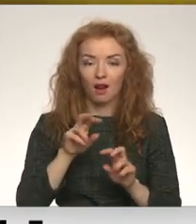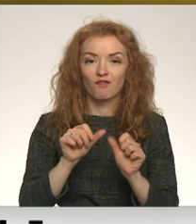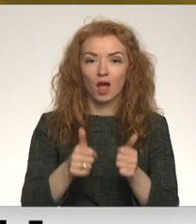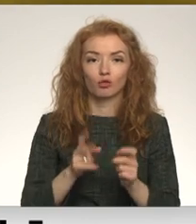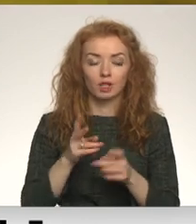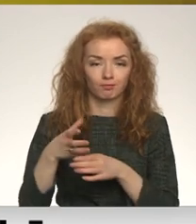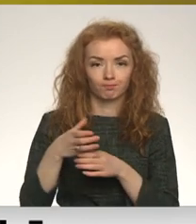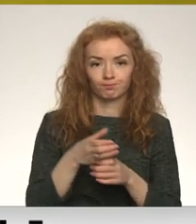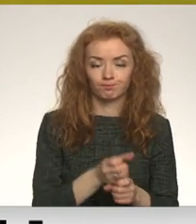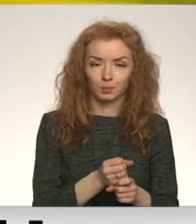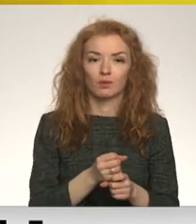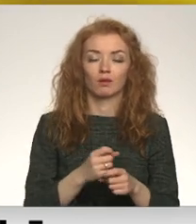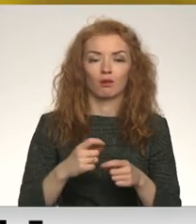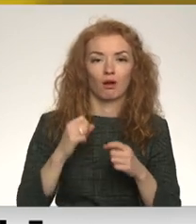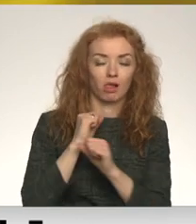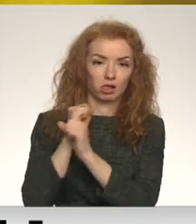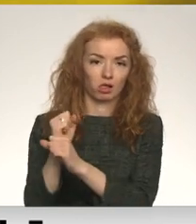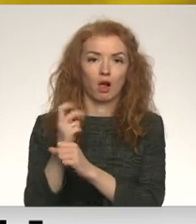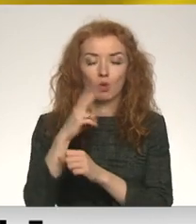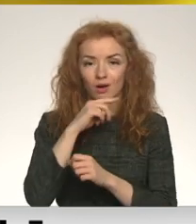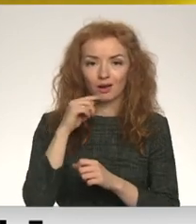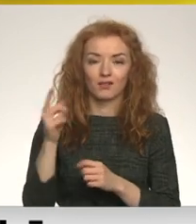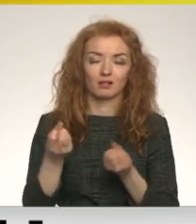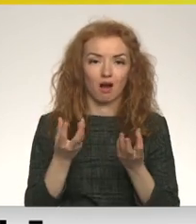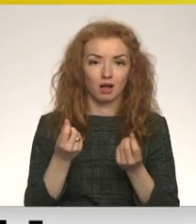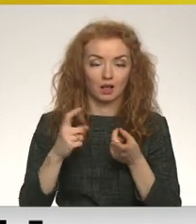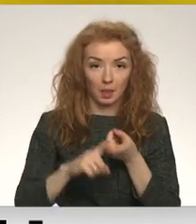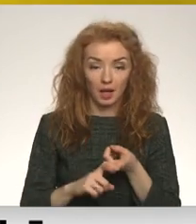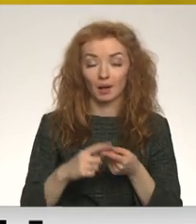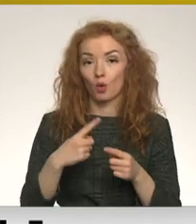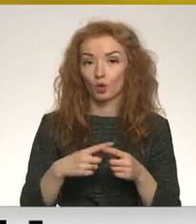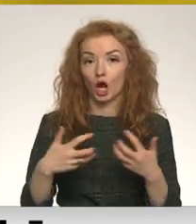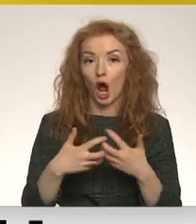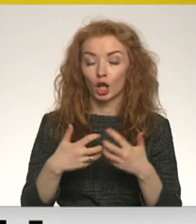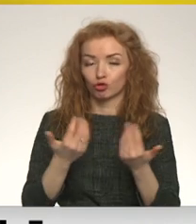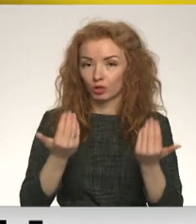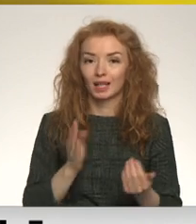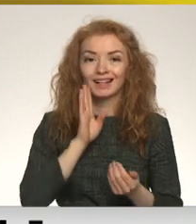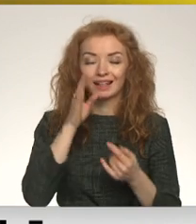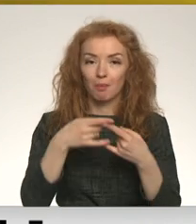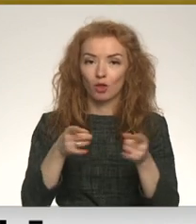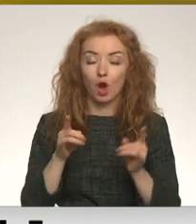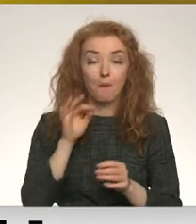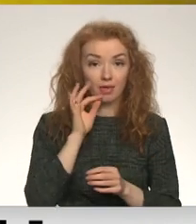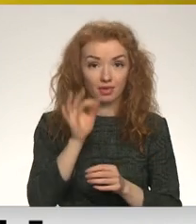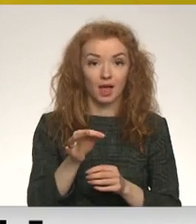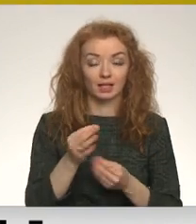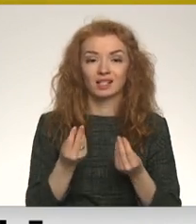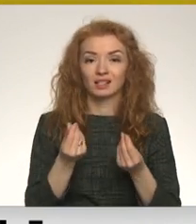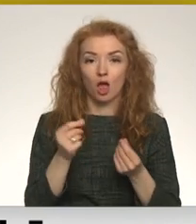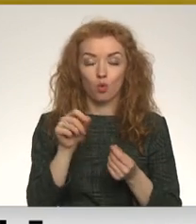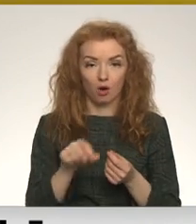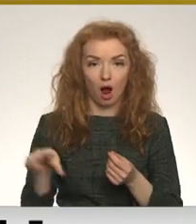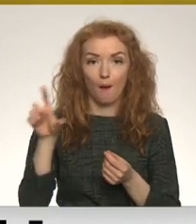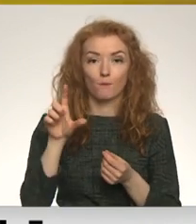mazināt energoresursu atkarību no Krievijas. Ministra prezidents Krišjāns Kariņš šodien raidījumā Rīta Panorāma atzina, ka cenu kāpums